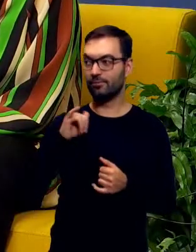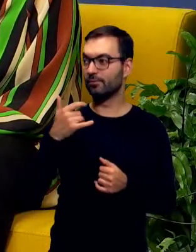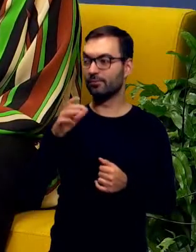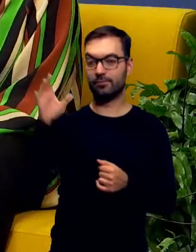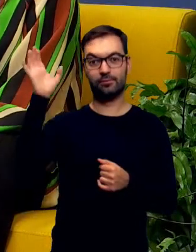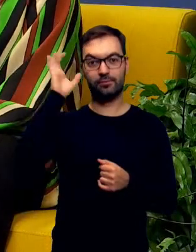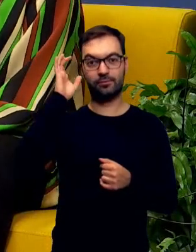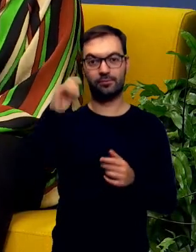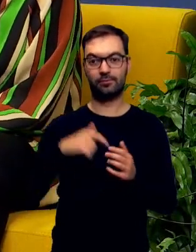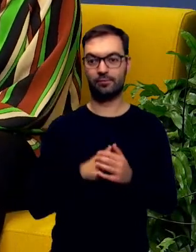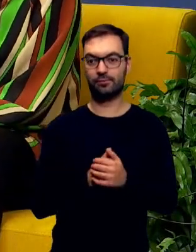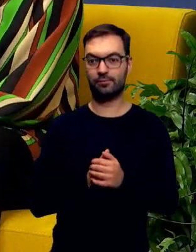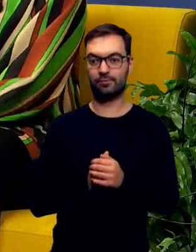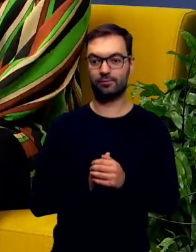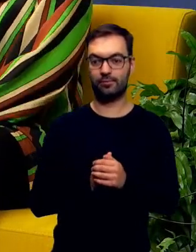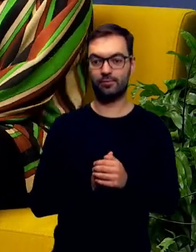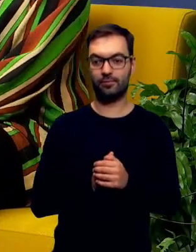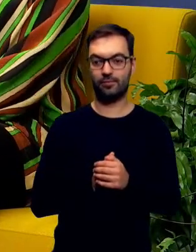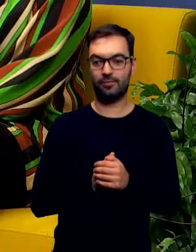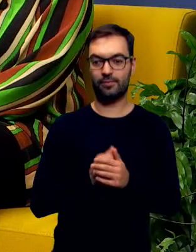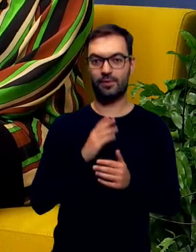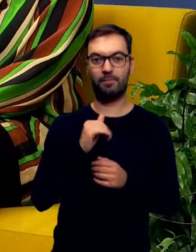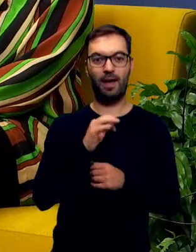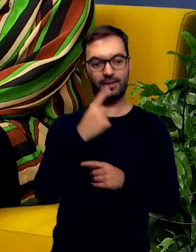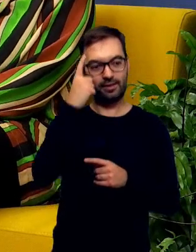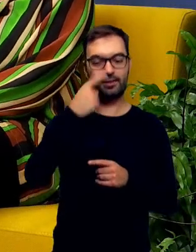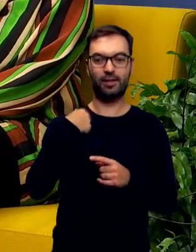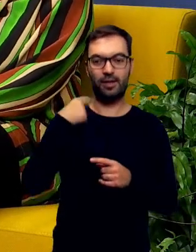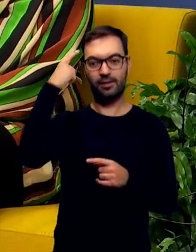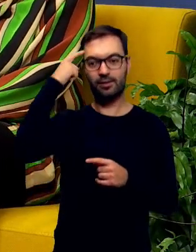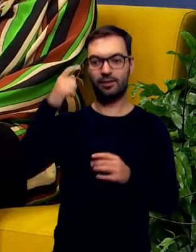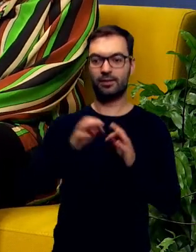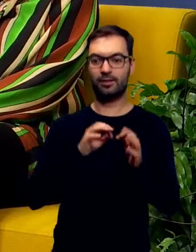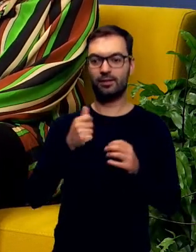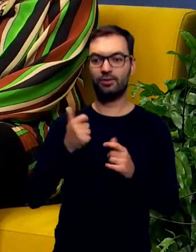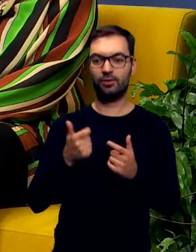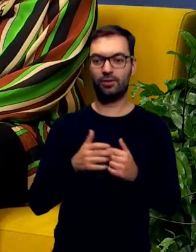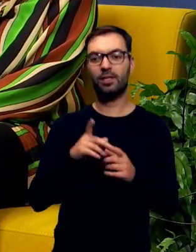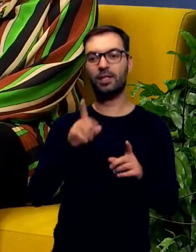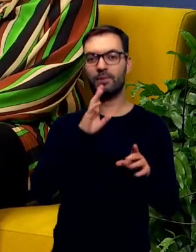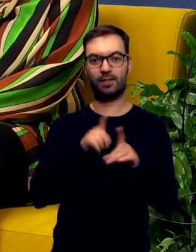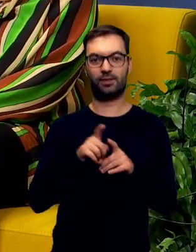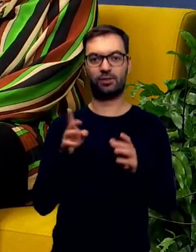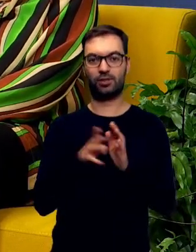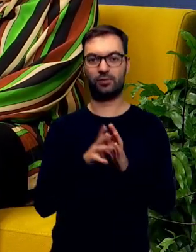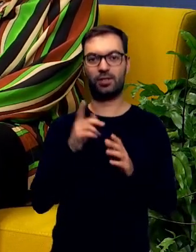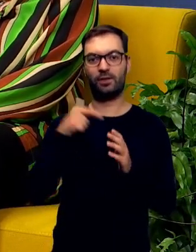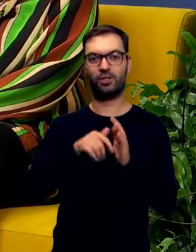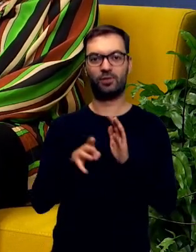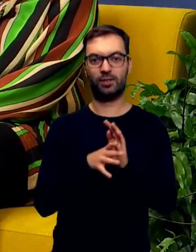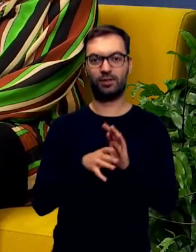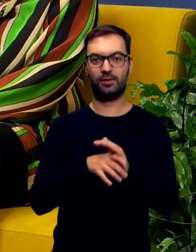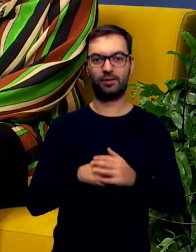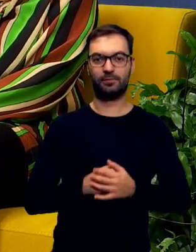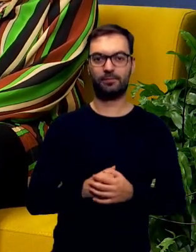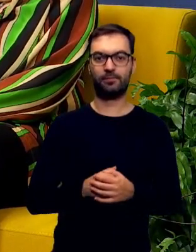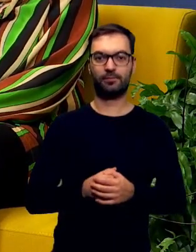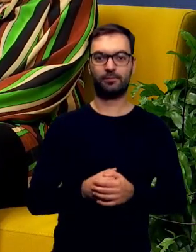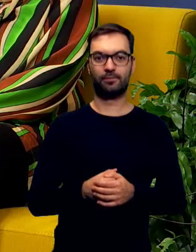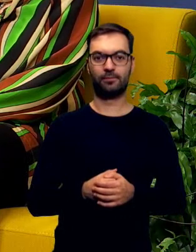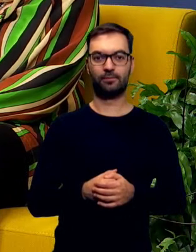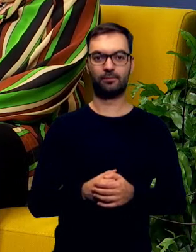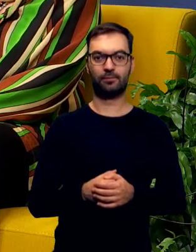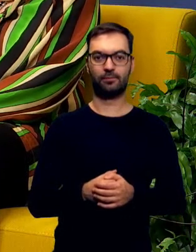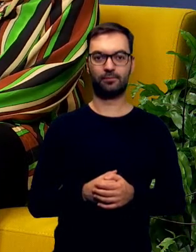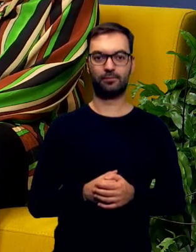słuchając tutaj Beaty, przypomniałem sobie jedną historię, to chyba również jest 19 rok. Mieliśmy